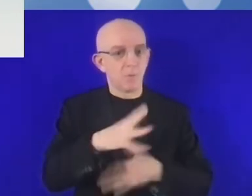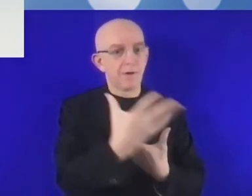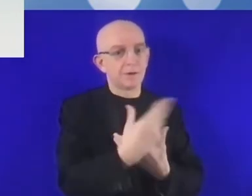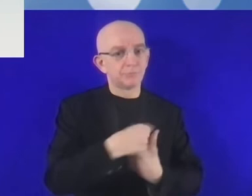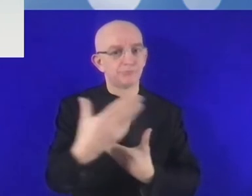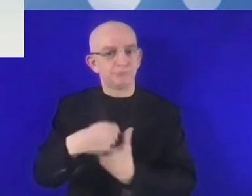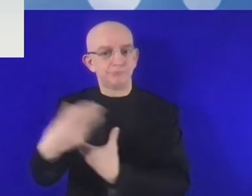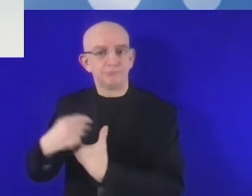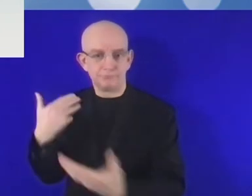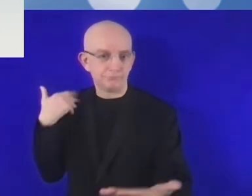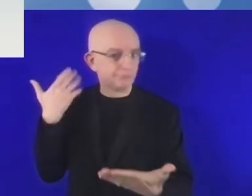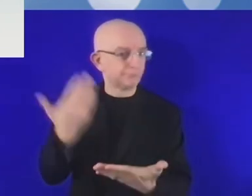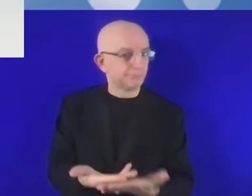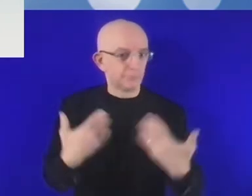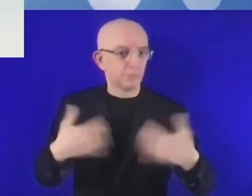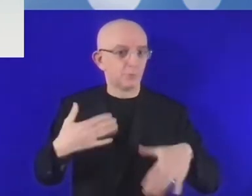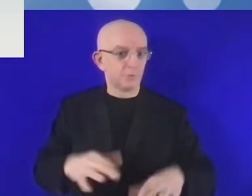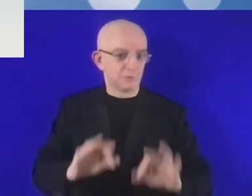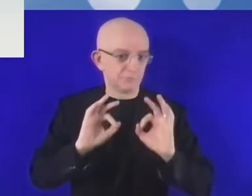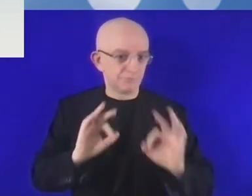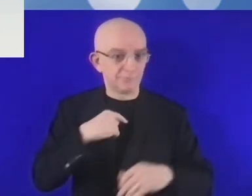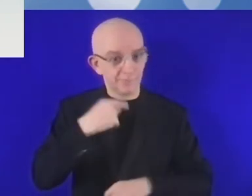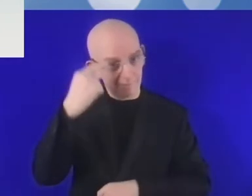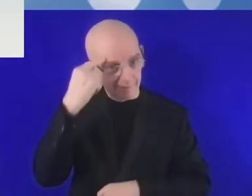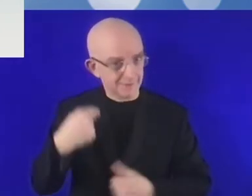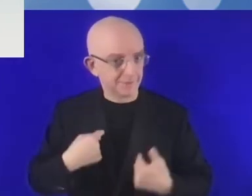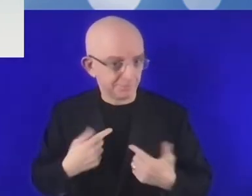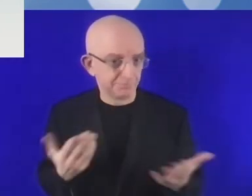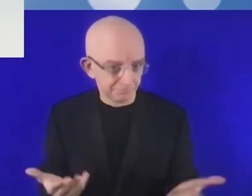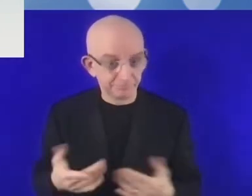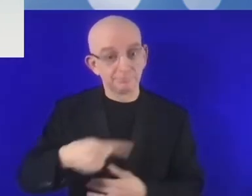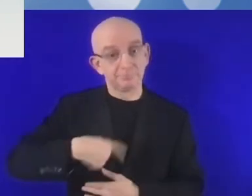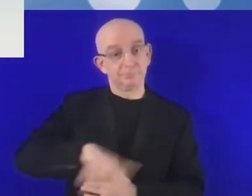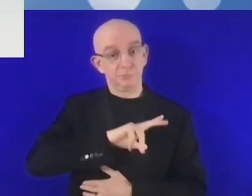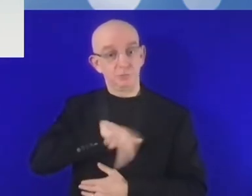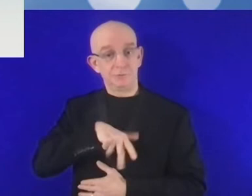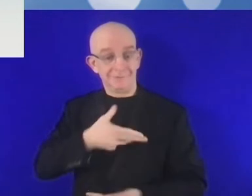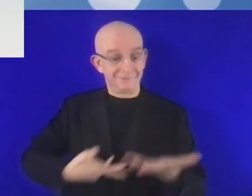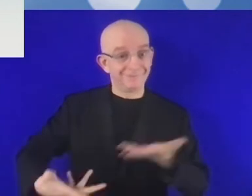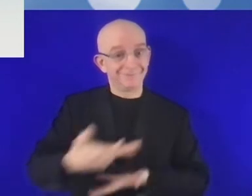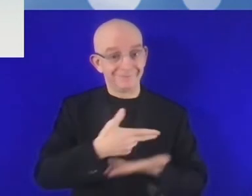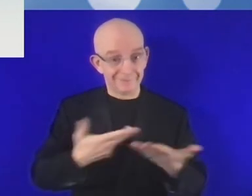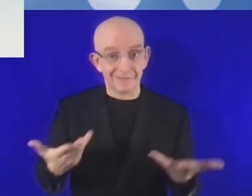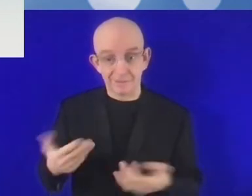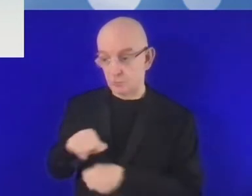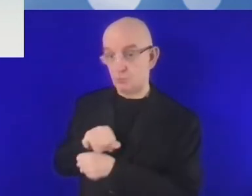تسير نحو ابتكار فضاء جديد وهجين لإحداث مثل